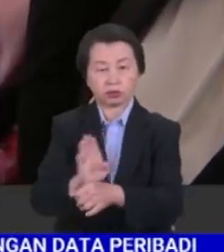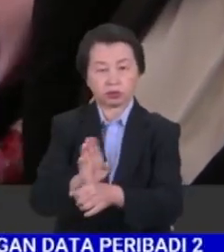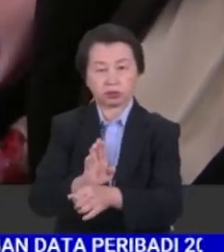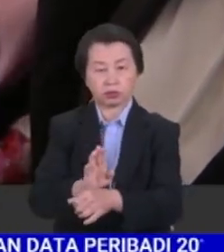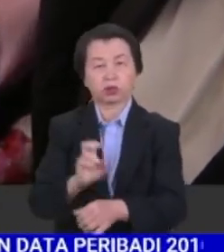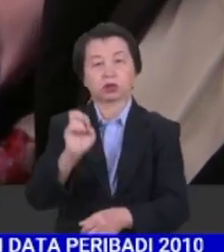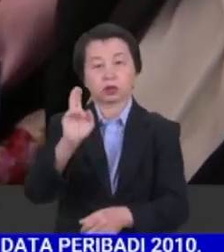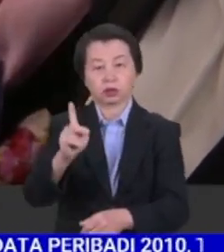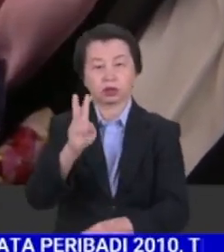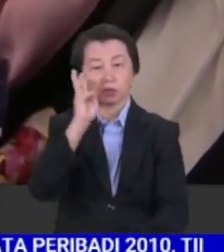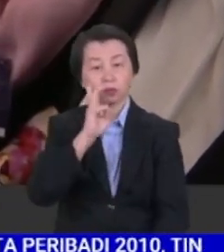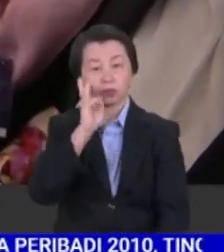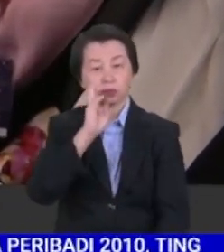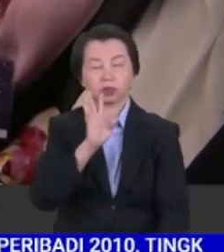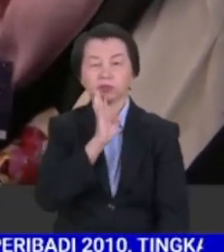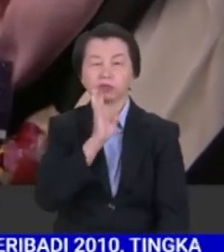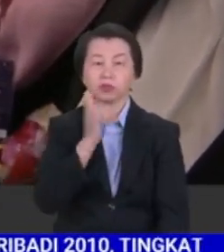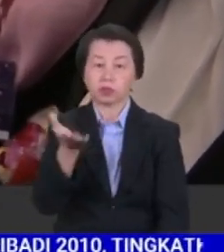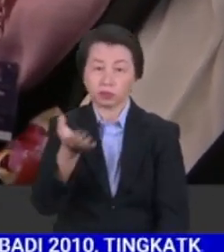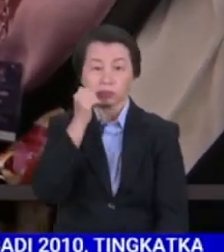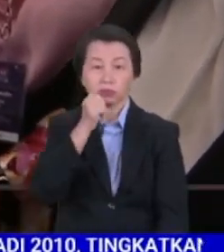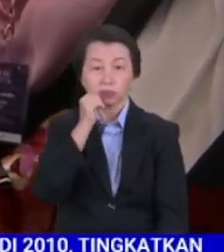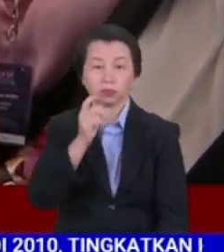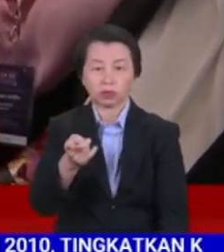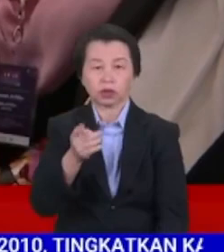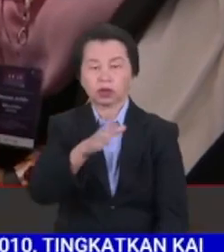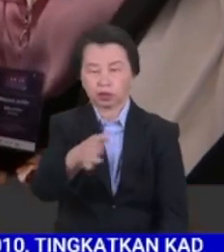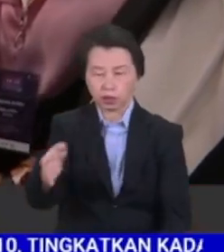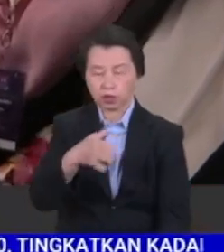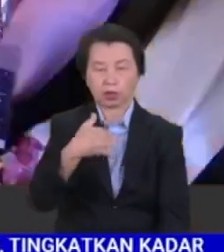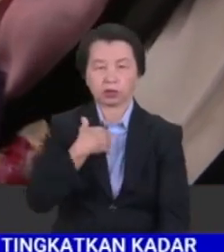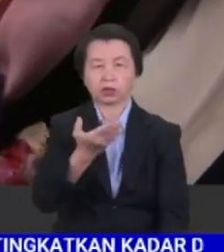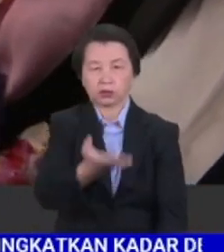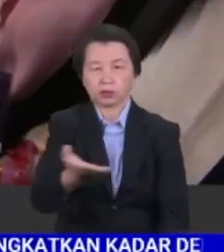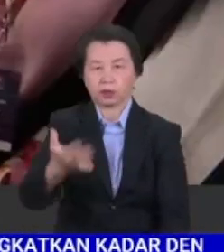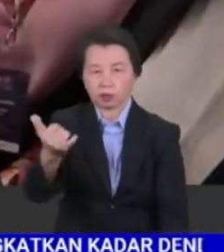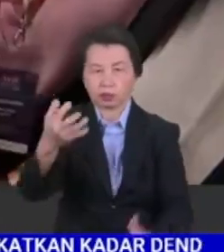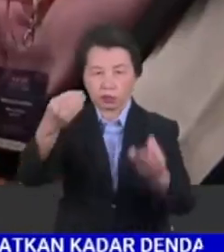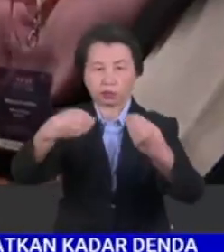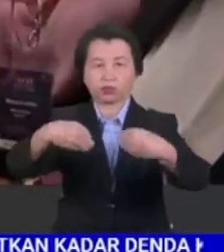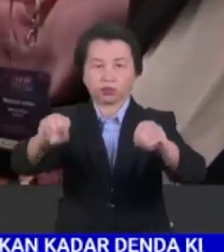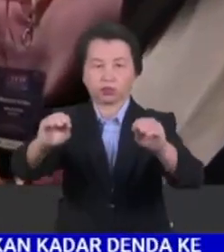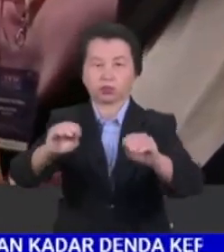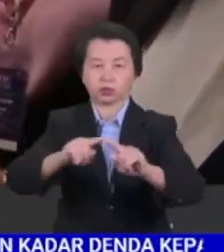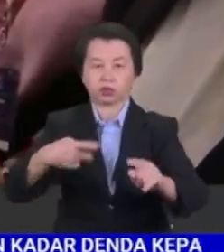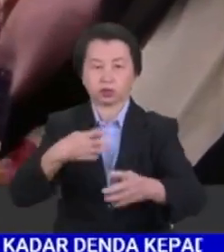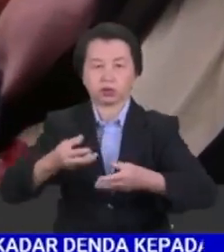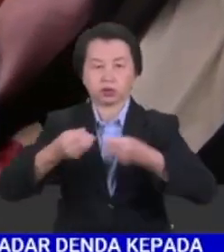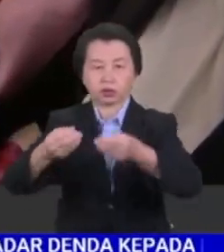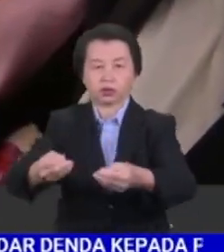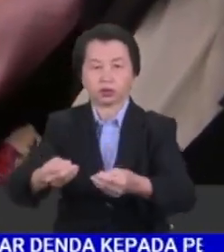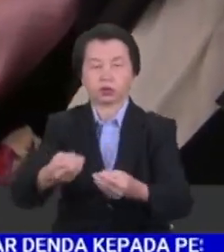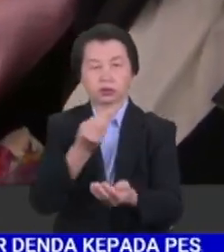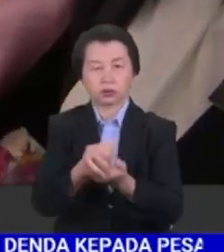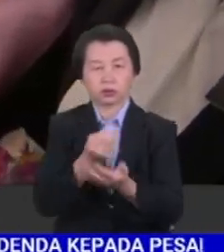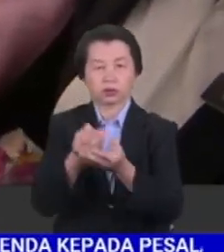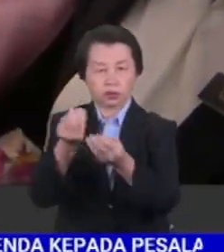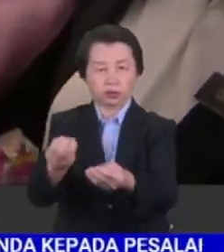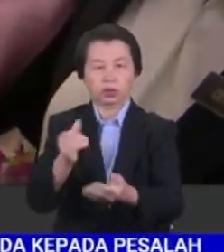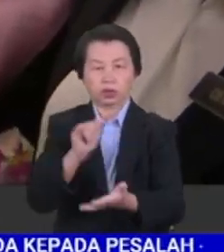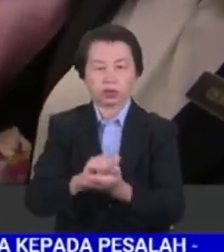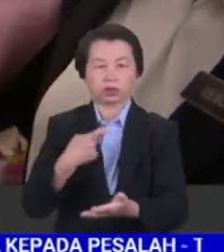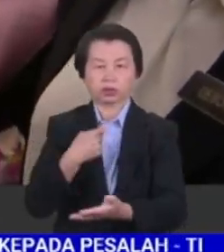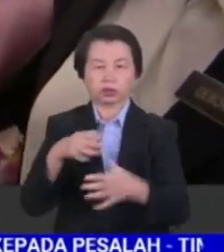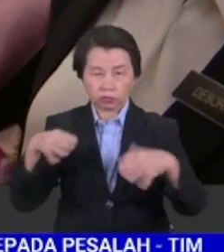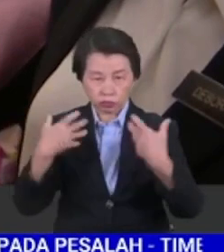I mean, women who are staying at home even, but they have their products that they want to sell. So we're giving them incentives. So this is what we